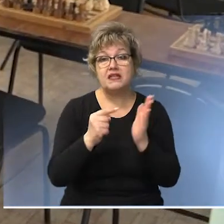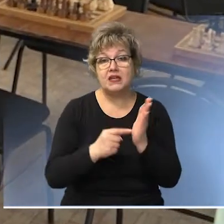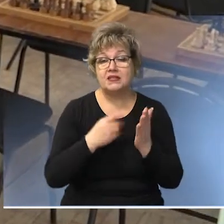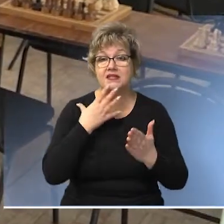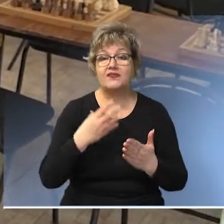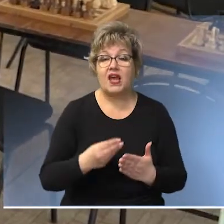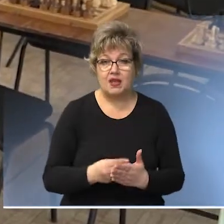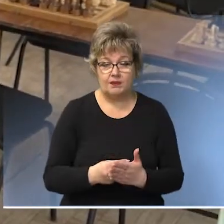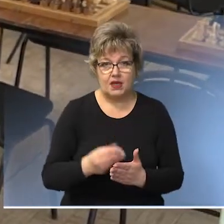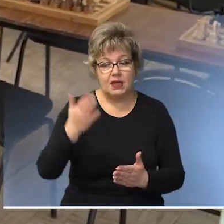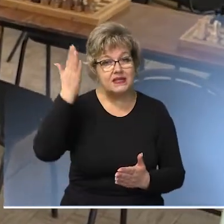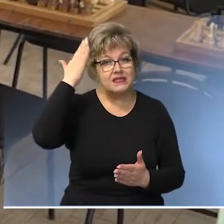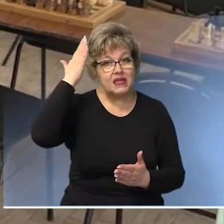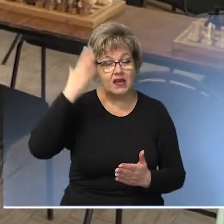своими